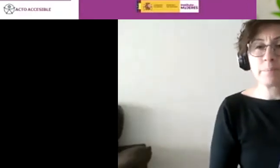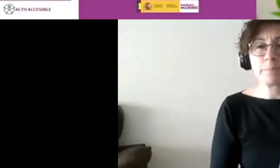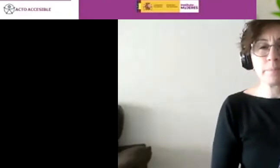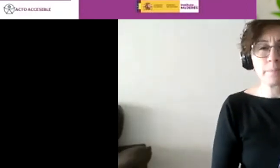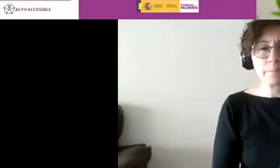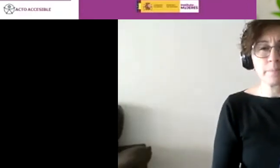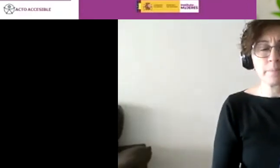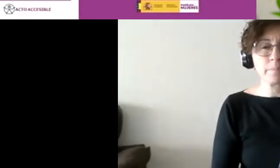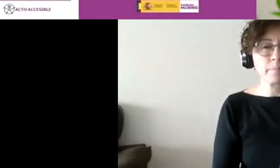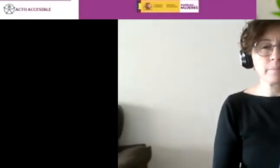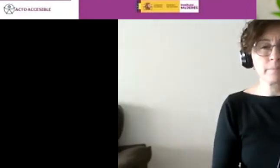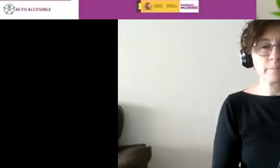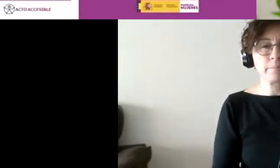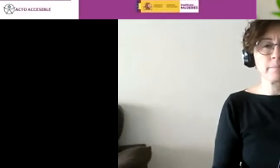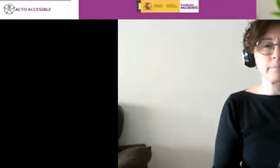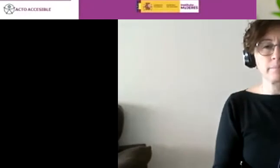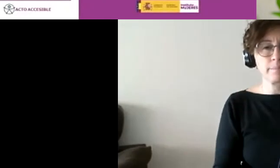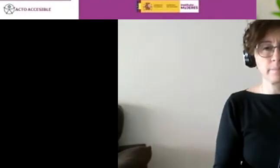Ангеліна, ви тут?